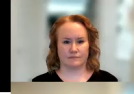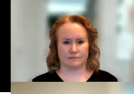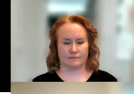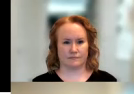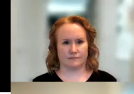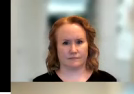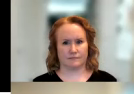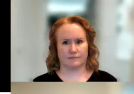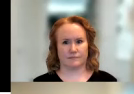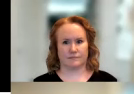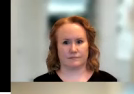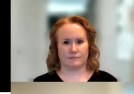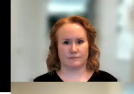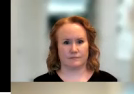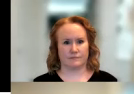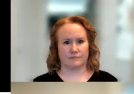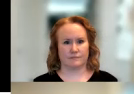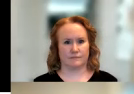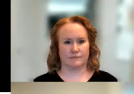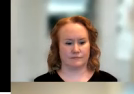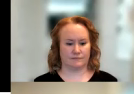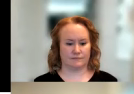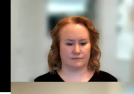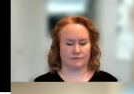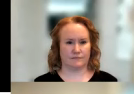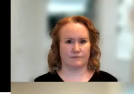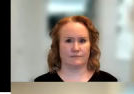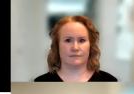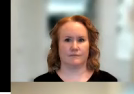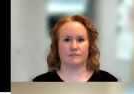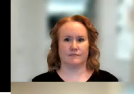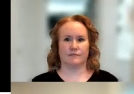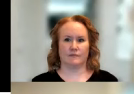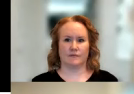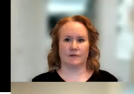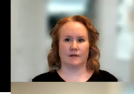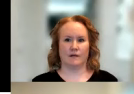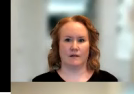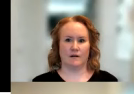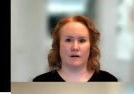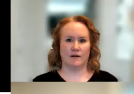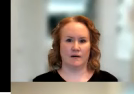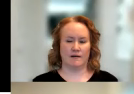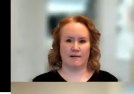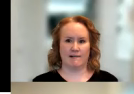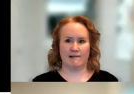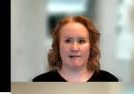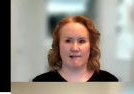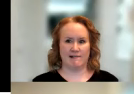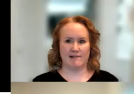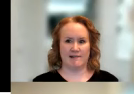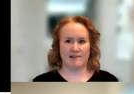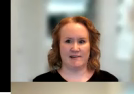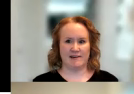faller utenfor tilgjengelighetsdirektivet, og det definert da som en bedrift som sysselsetter færre enn 10 personer og har en omsetning under